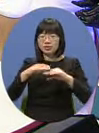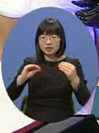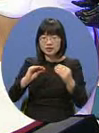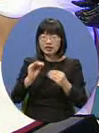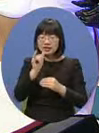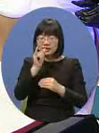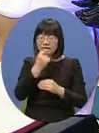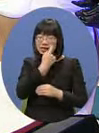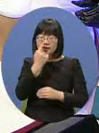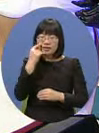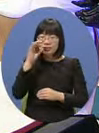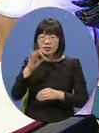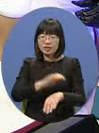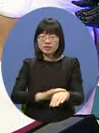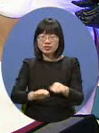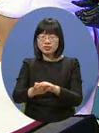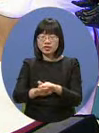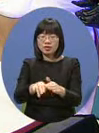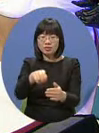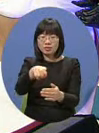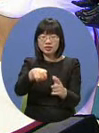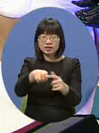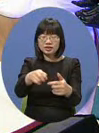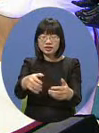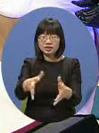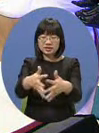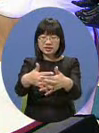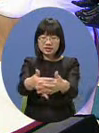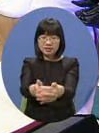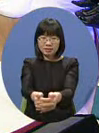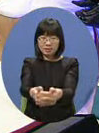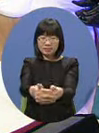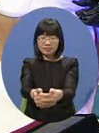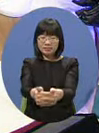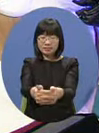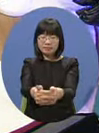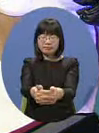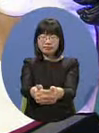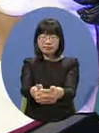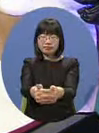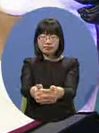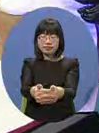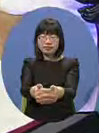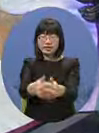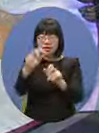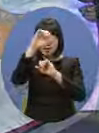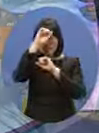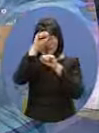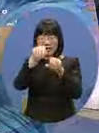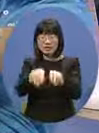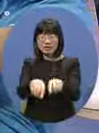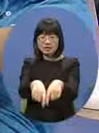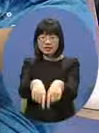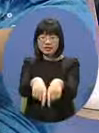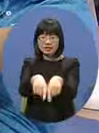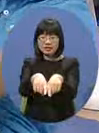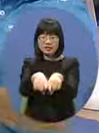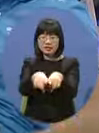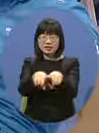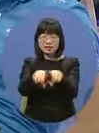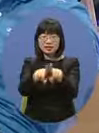밸런스 동작인데 네. 양손으로 무릎을 잡거나 아니면 깍지 껴서 잡아주시고요. 네. 살짝 발을 들어 올려서 자, 이